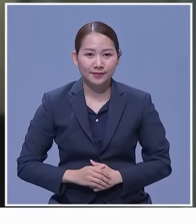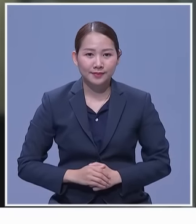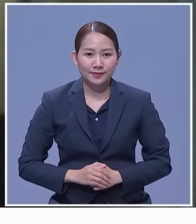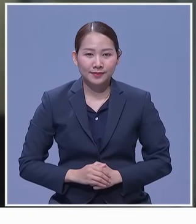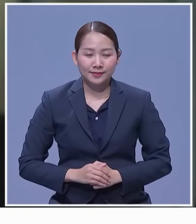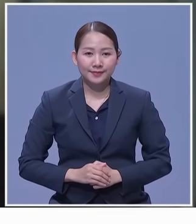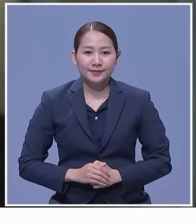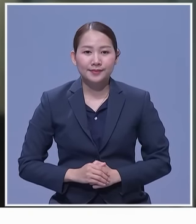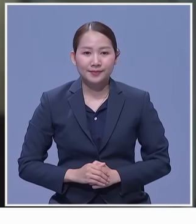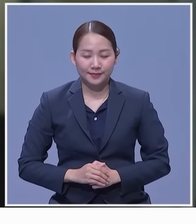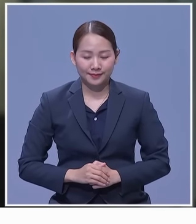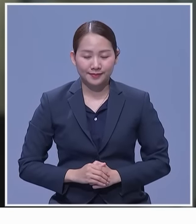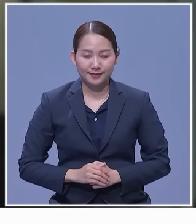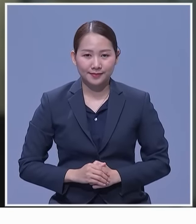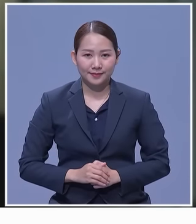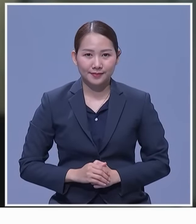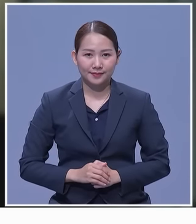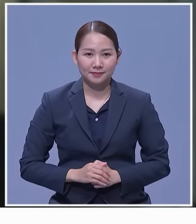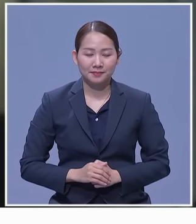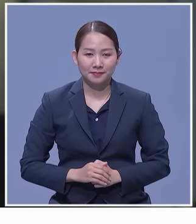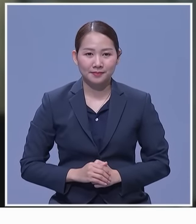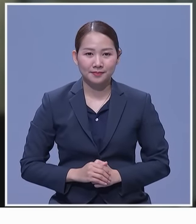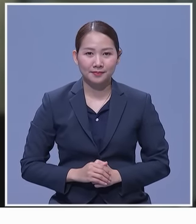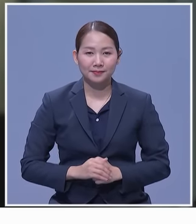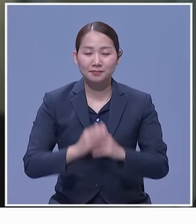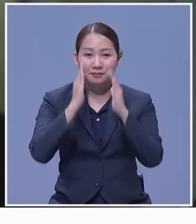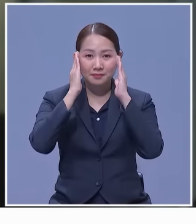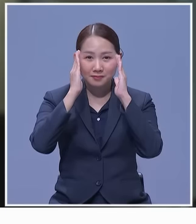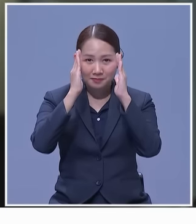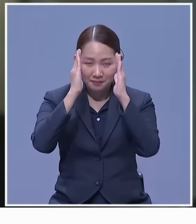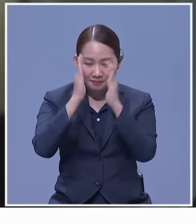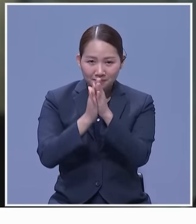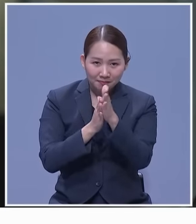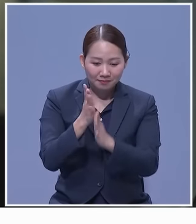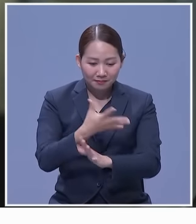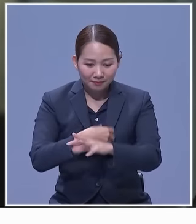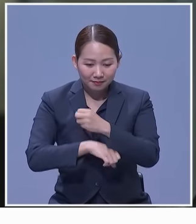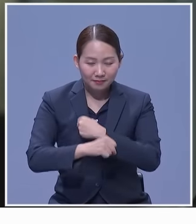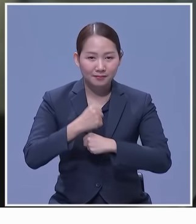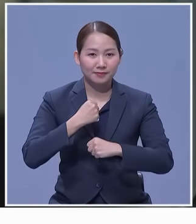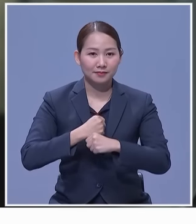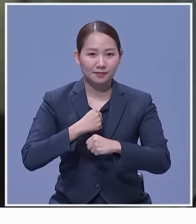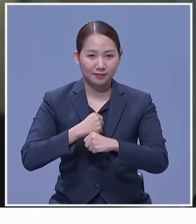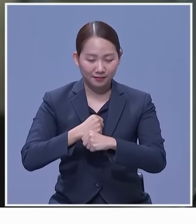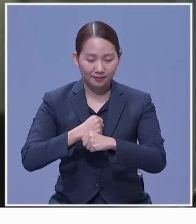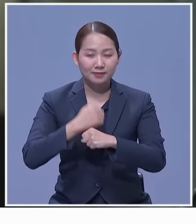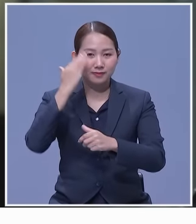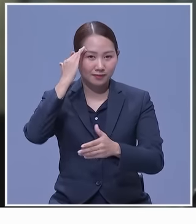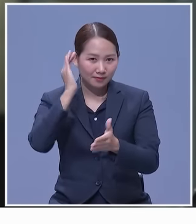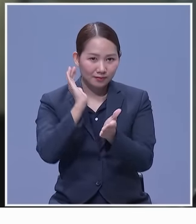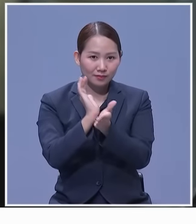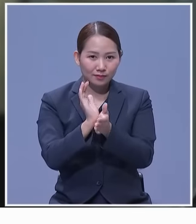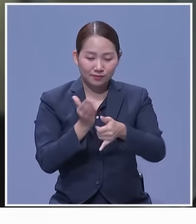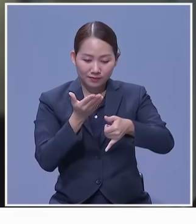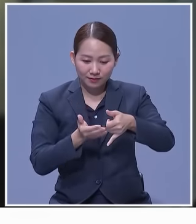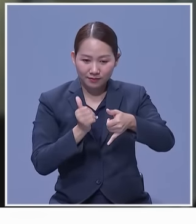โดยมีเจตนาลมอันแน่วแน่ในอันที่จะมุ่งมั่นหมายประพฤติปฏิบัติตนเป็นตำรวจที่ดีของประชาชน